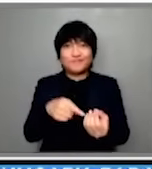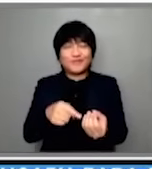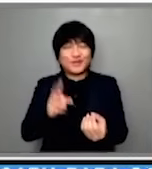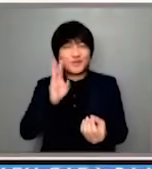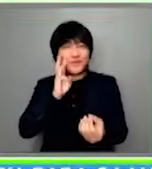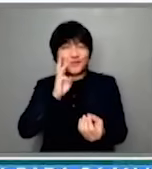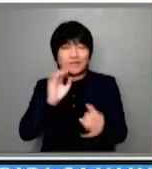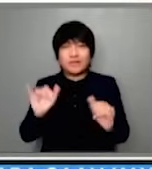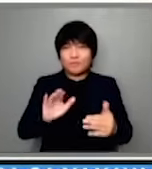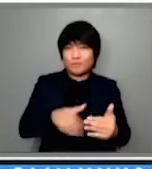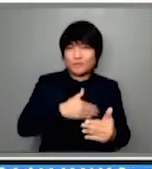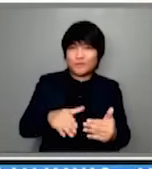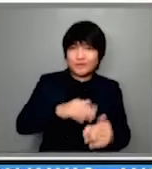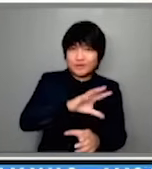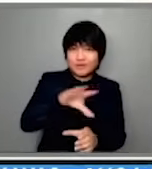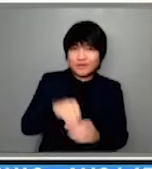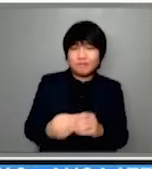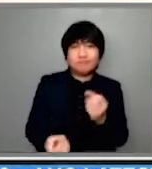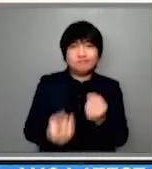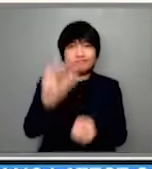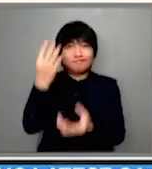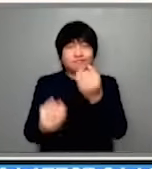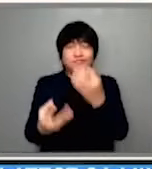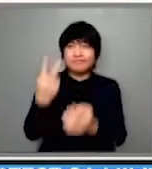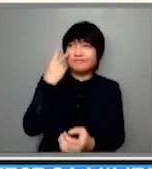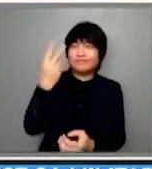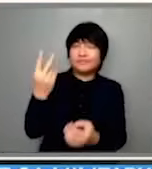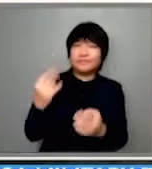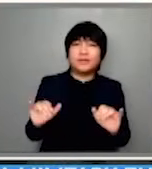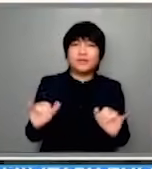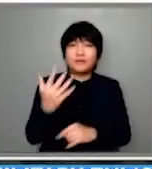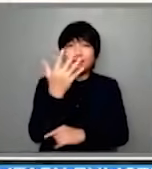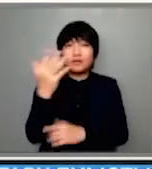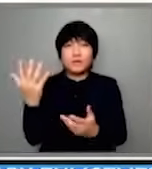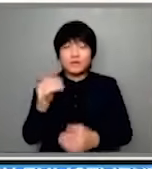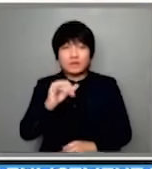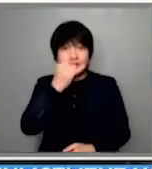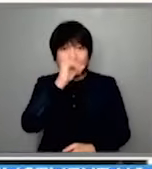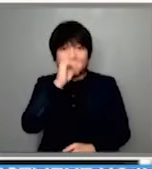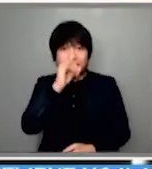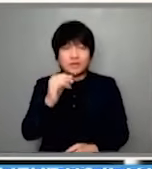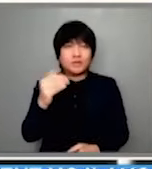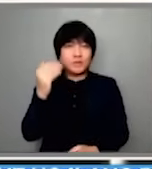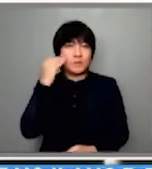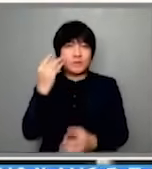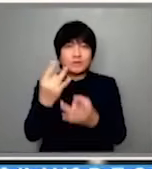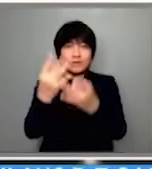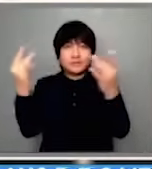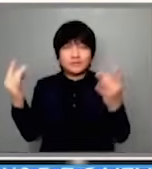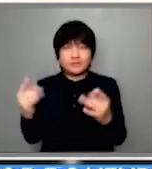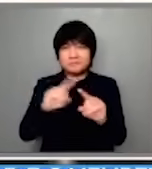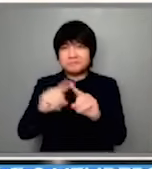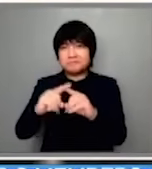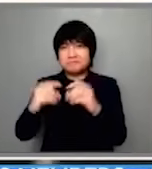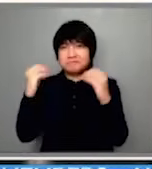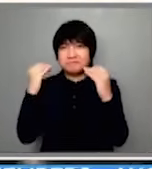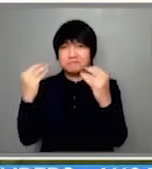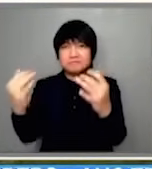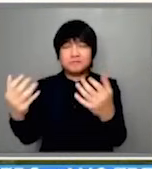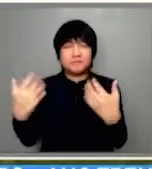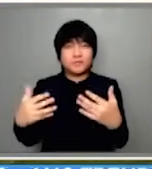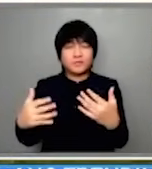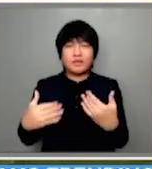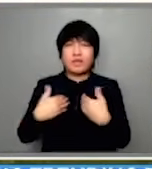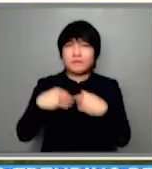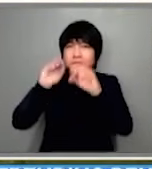rin. Hindi rin nagpahuli ang Plaza Molo sa Iloilo City. Hitik na hitik din ito sa mga Christmas display. Mula sa mga parol na nakasabit sa mga